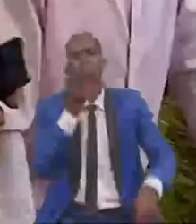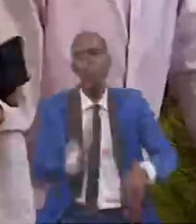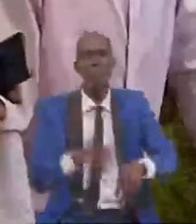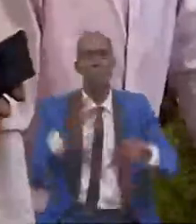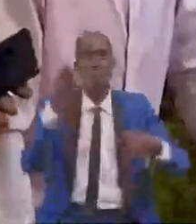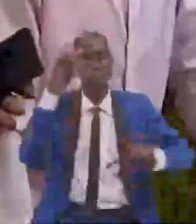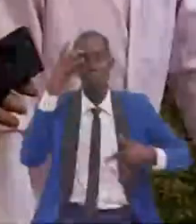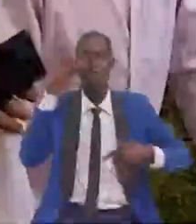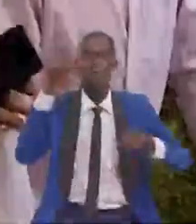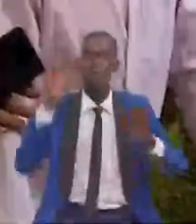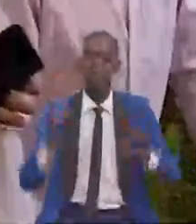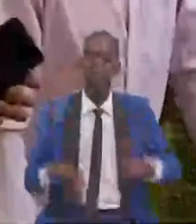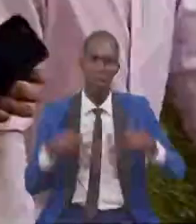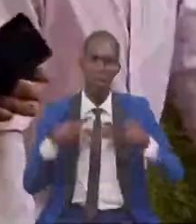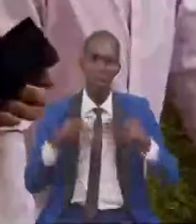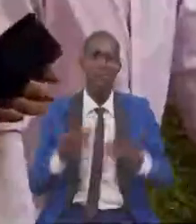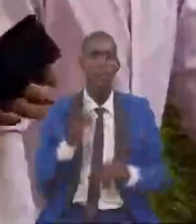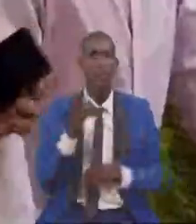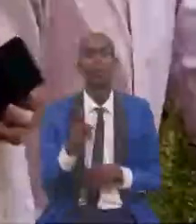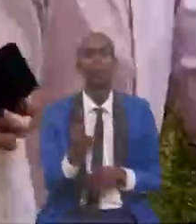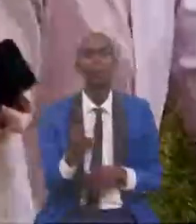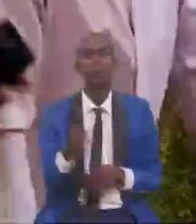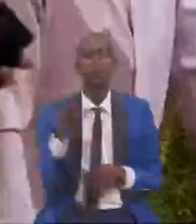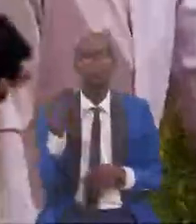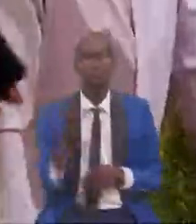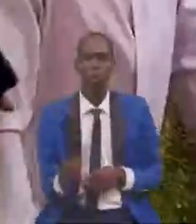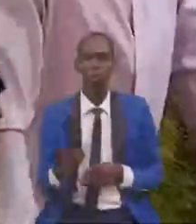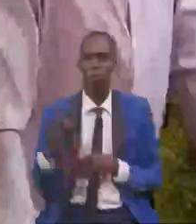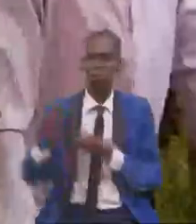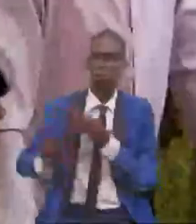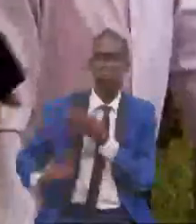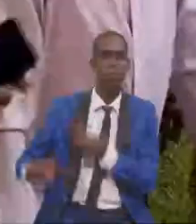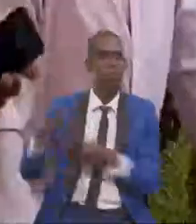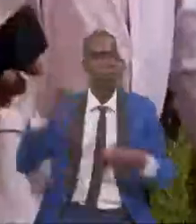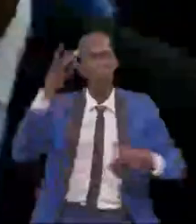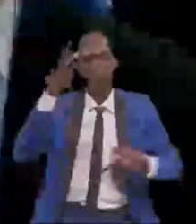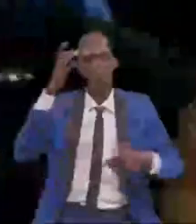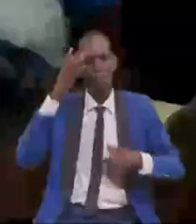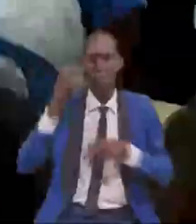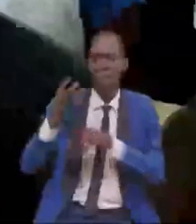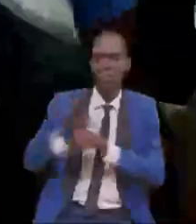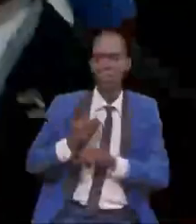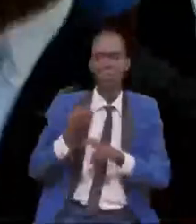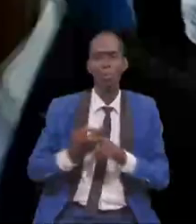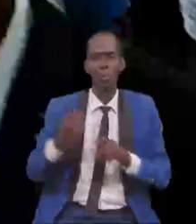Il peut guérir toutes vos maladies de longue date. Il peut guérir des maladies